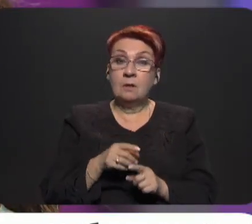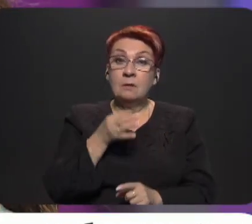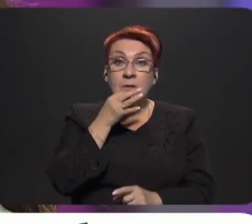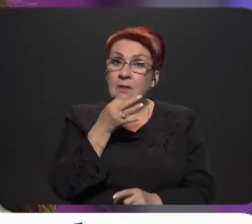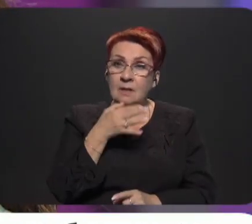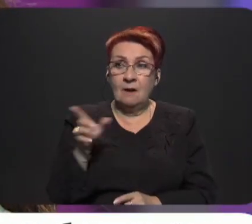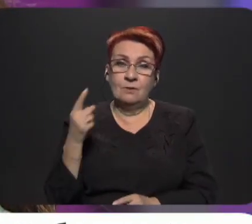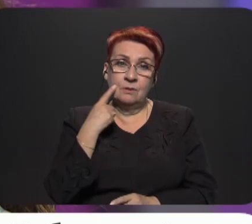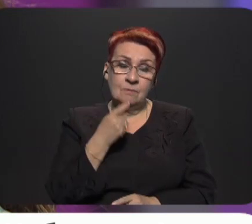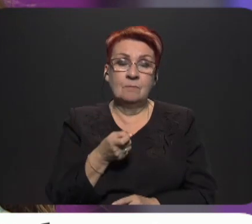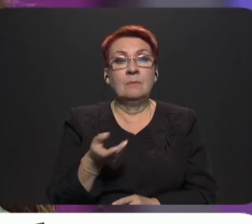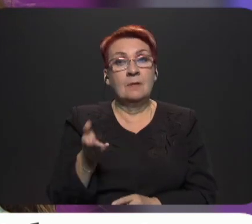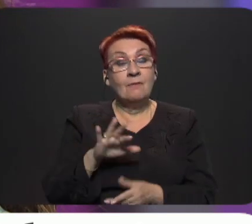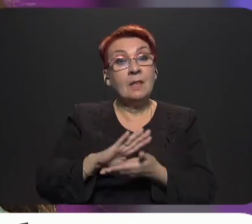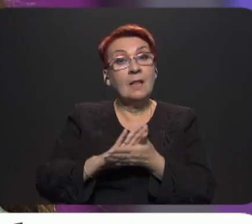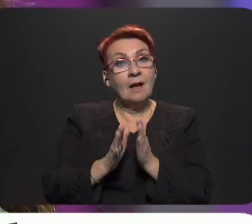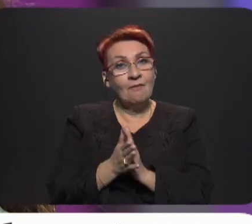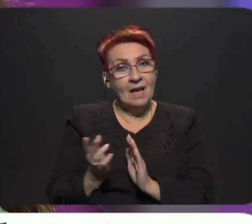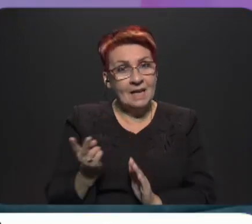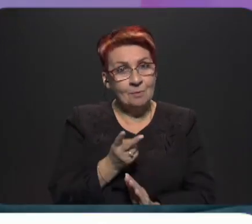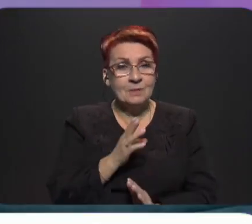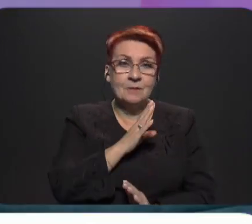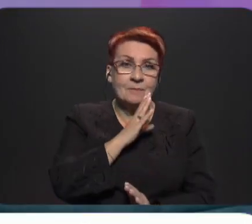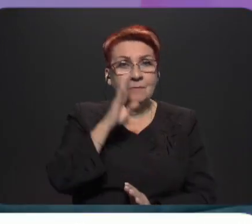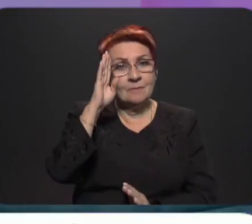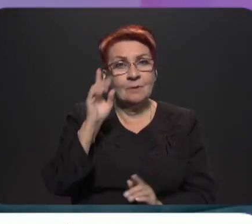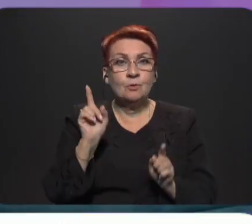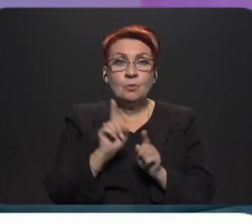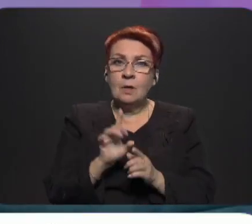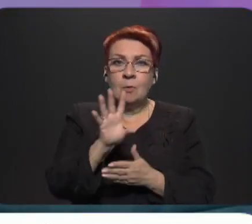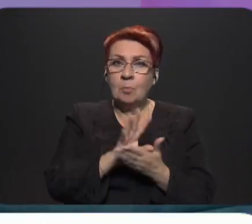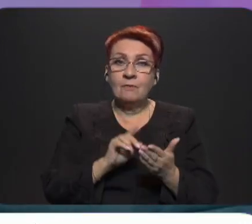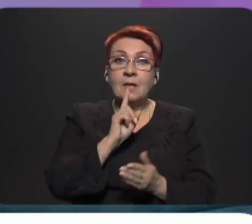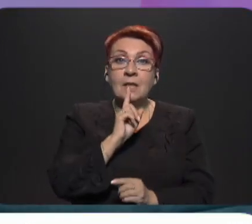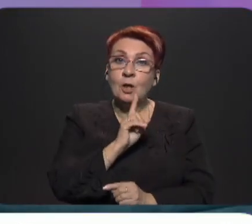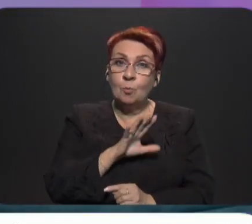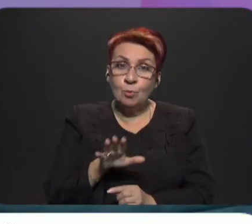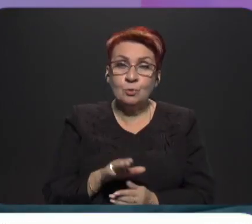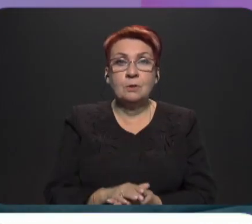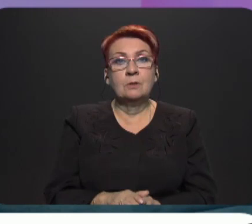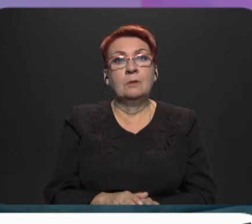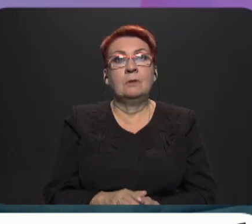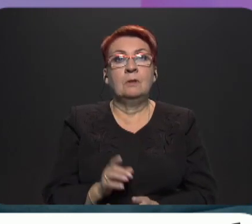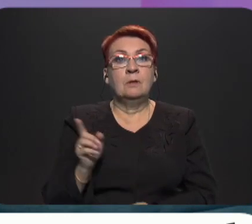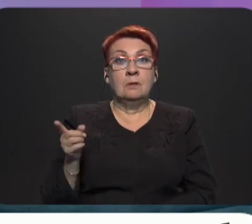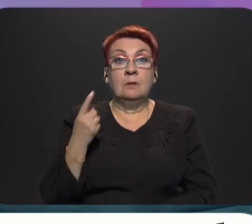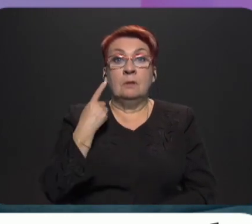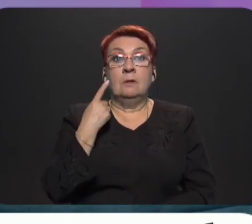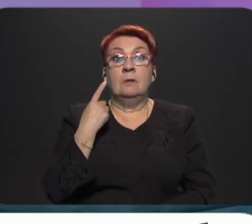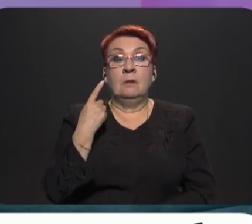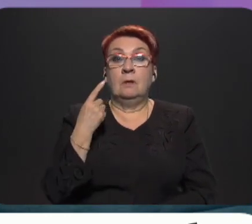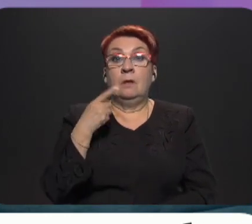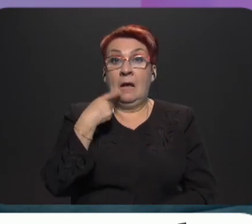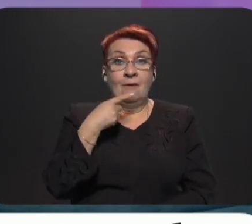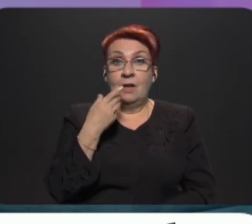нравится. Давай мы с тобой договоримся, что так больше не будет. Называй меня там как угодно, но только